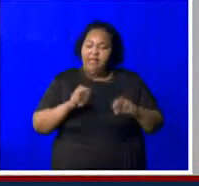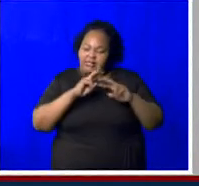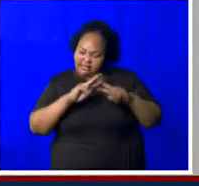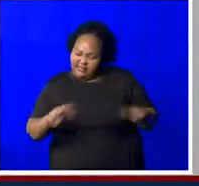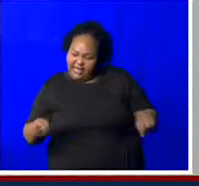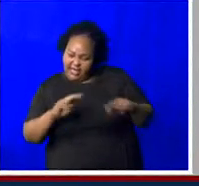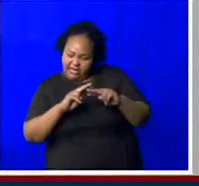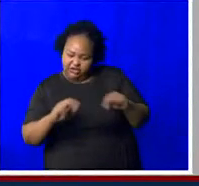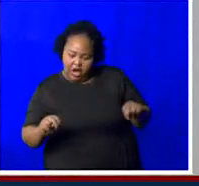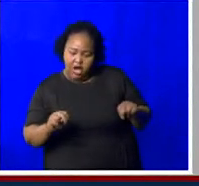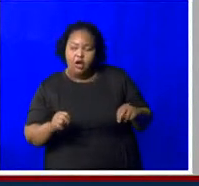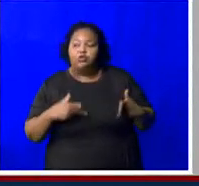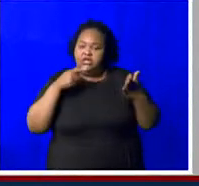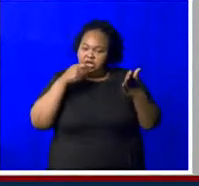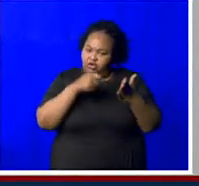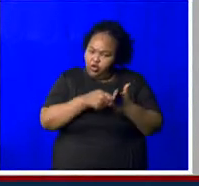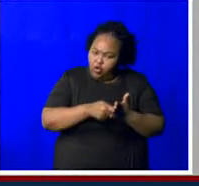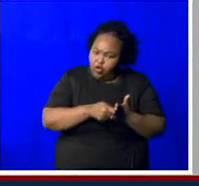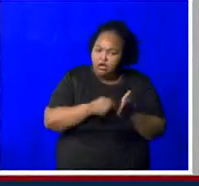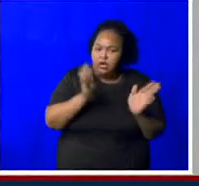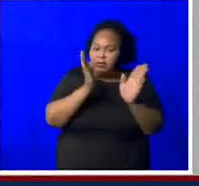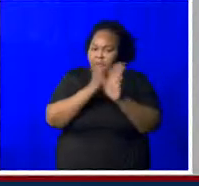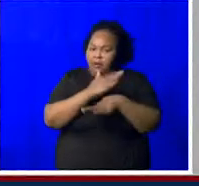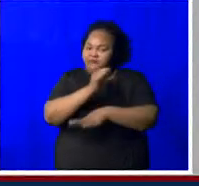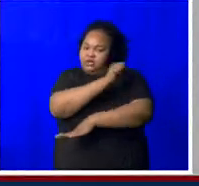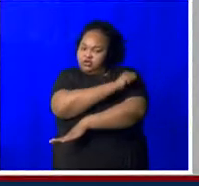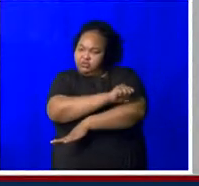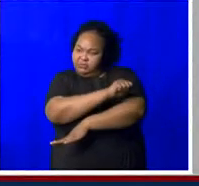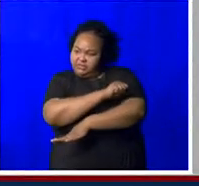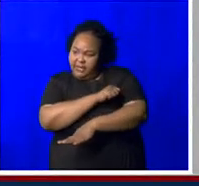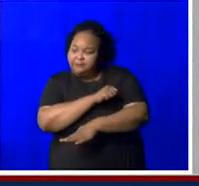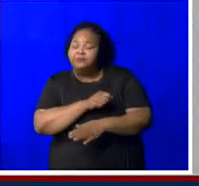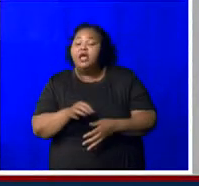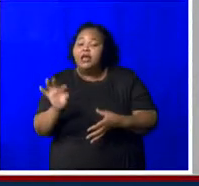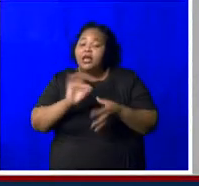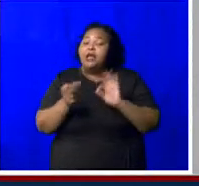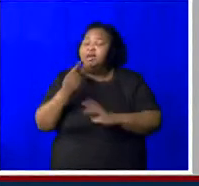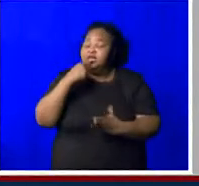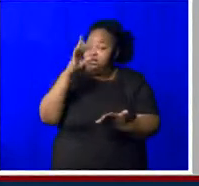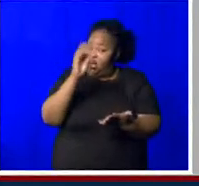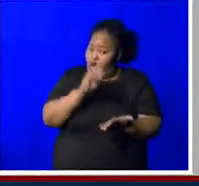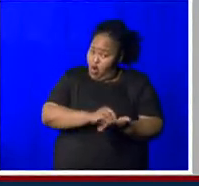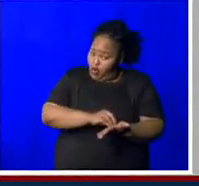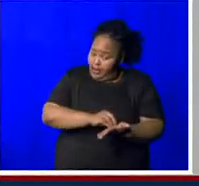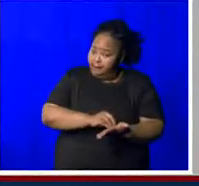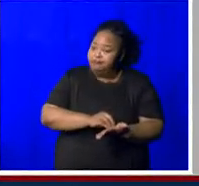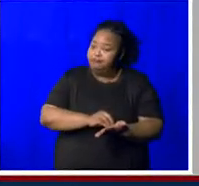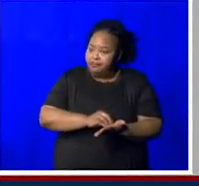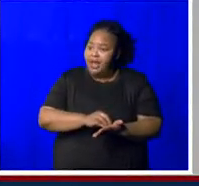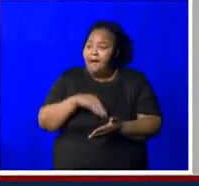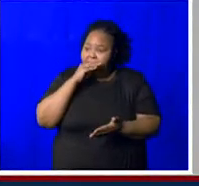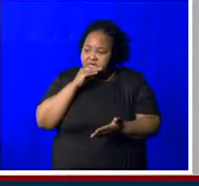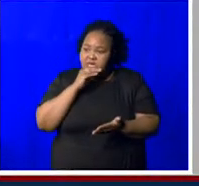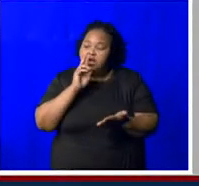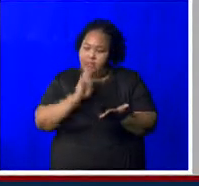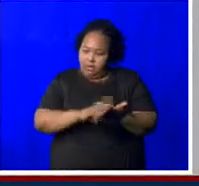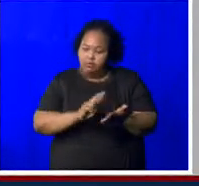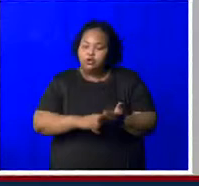imithi ilehambelana nale batch lena batase bayasinika ke kahle ukuthi batholeni kulolucwaningo